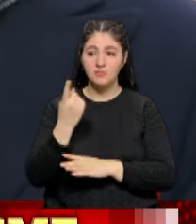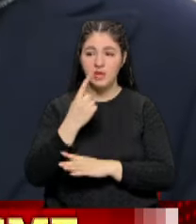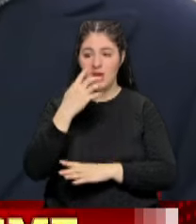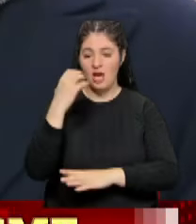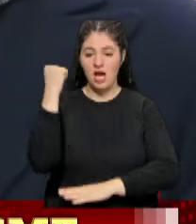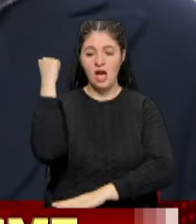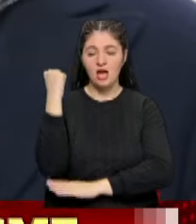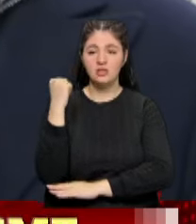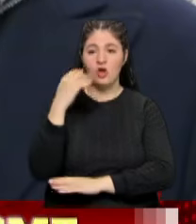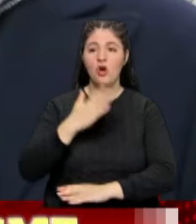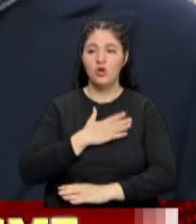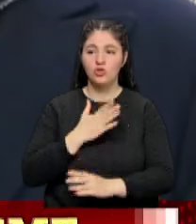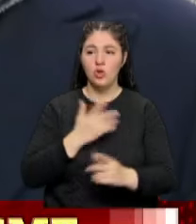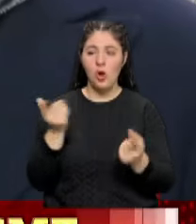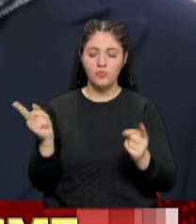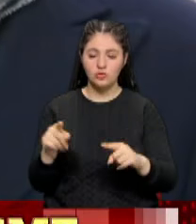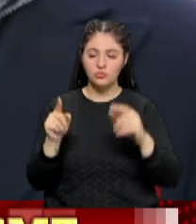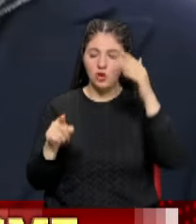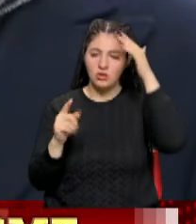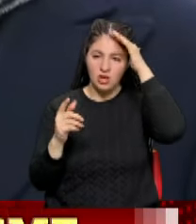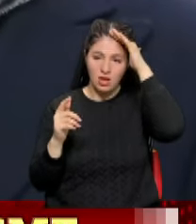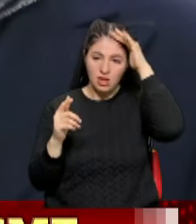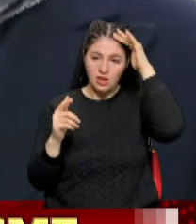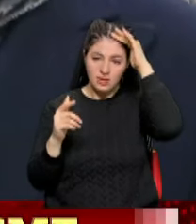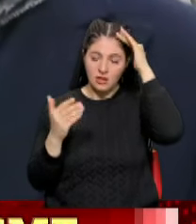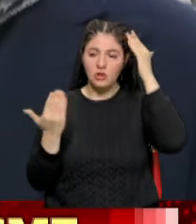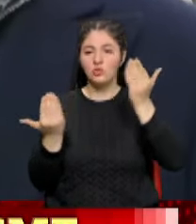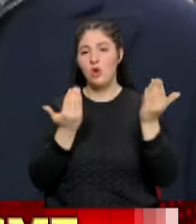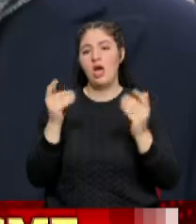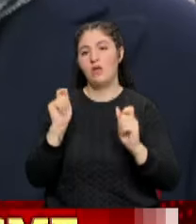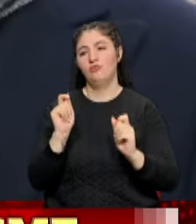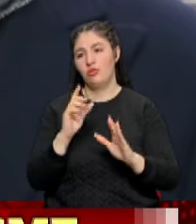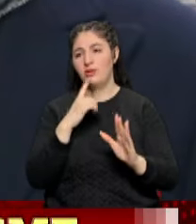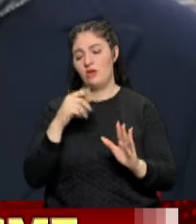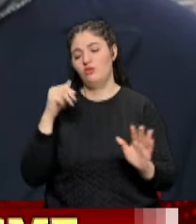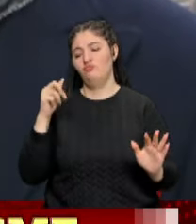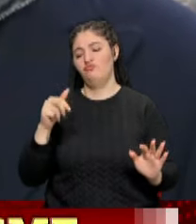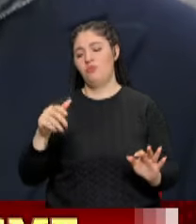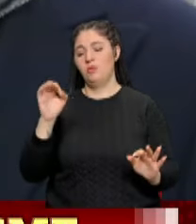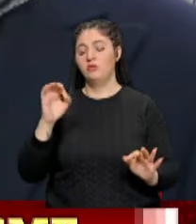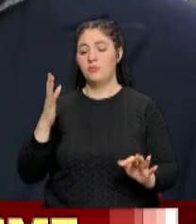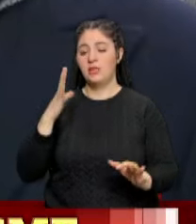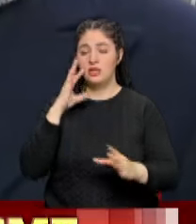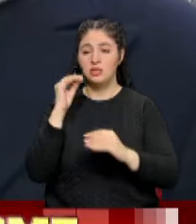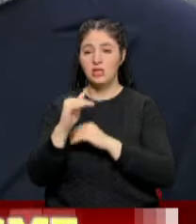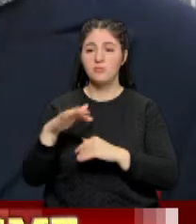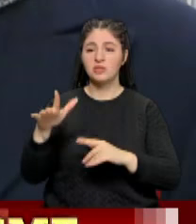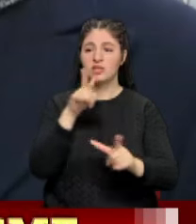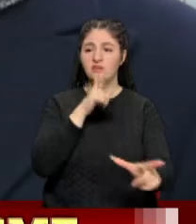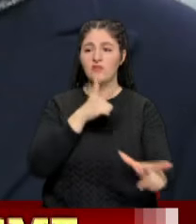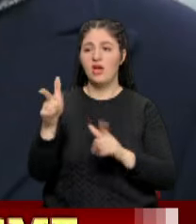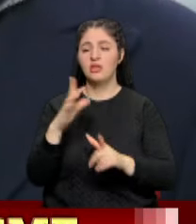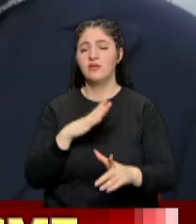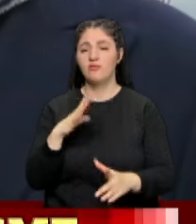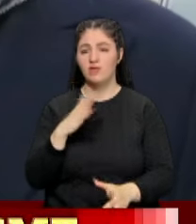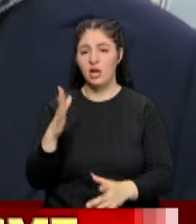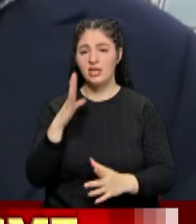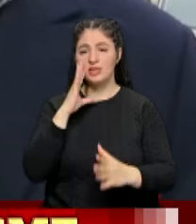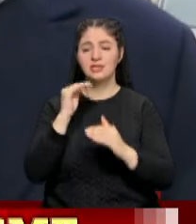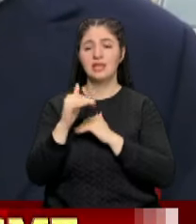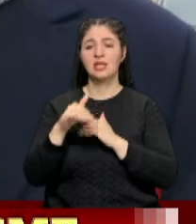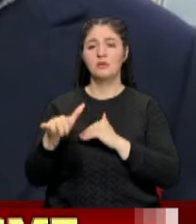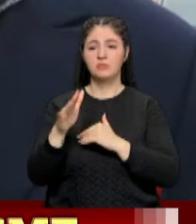anıtın önünde buluşup orada da dualar edilecek şekliyle yürüyüşe geçtik. Tabii insanlarımızın feryatları var,